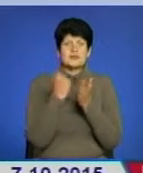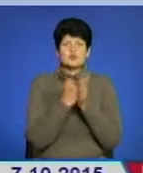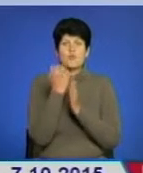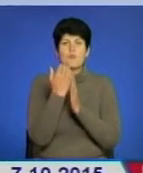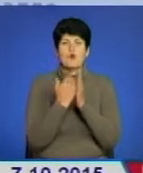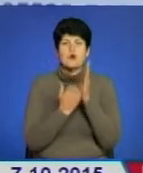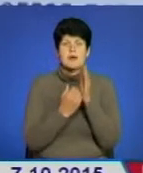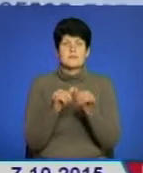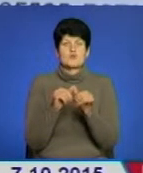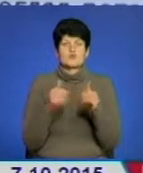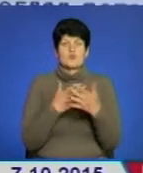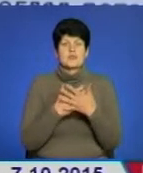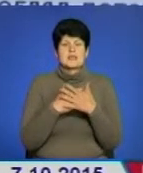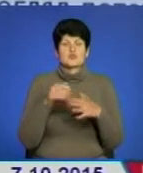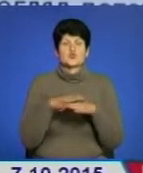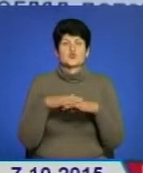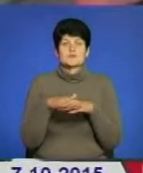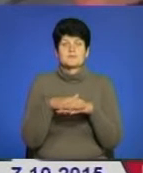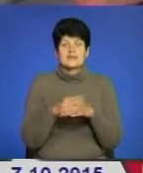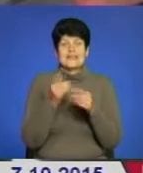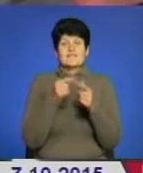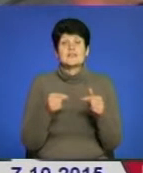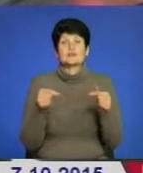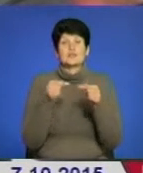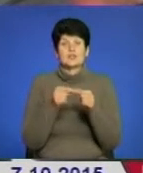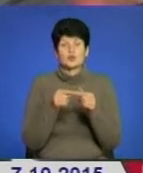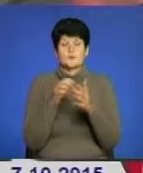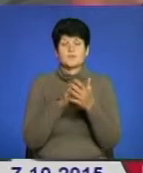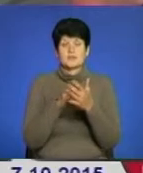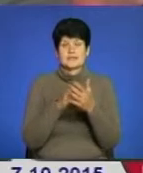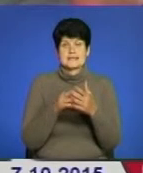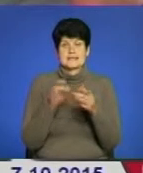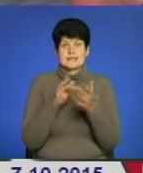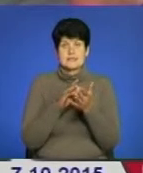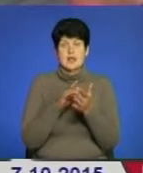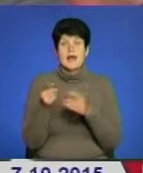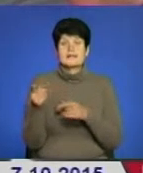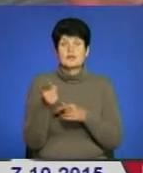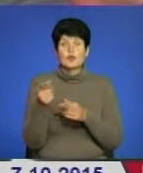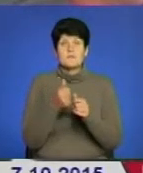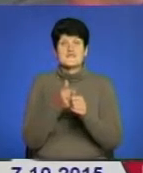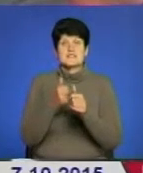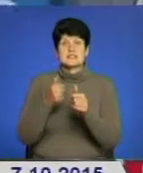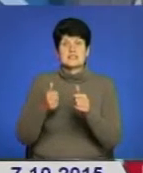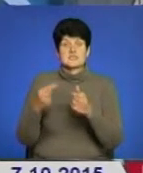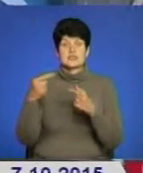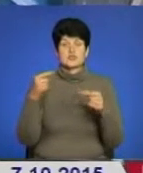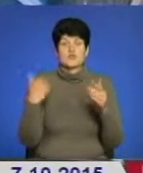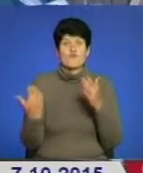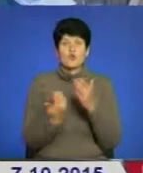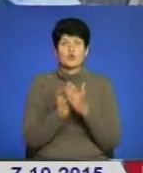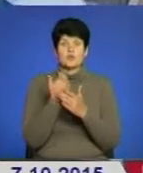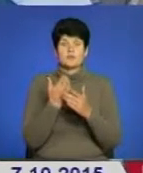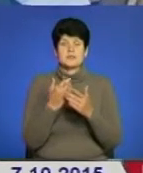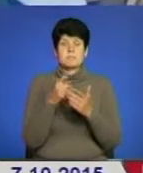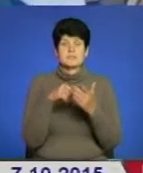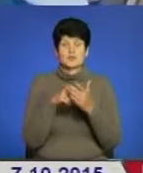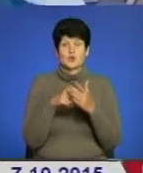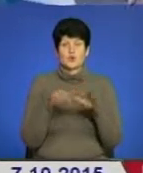розвитку громадянського суспільства та відповідного ресурсного центру. А Тернопіль відстає від інших в оновленні міського